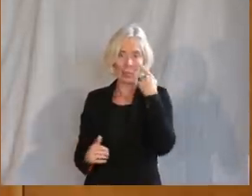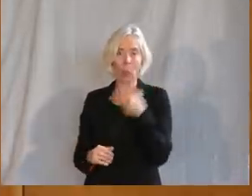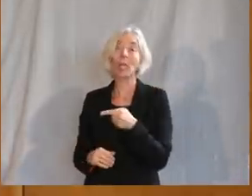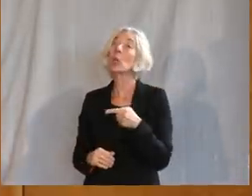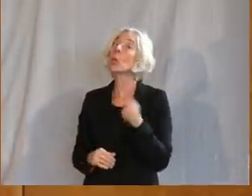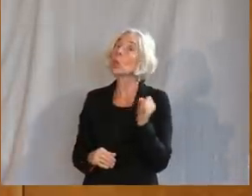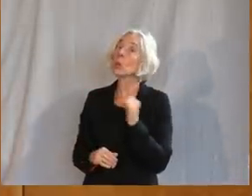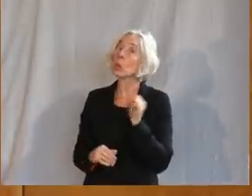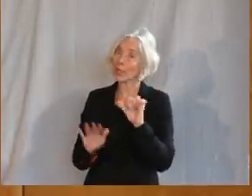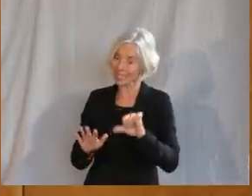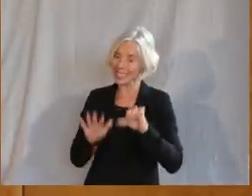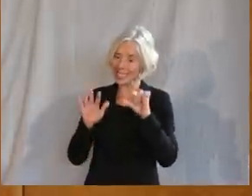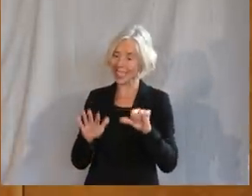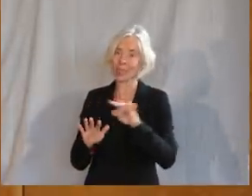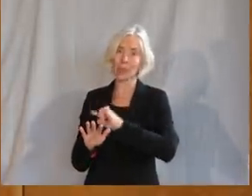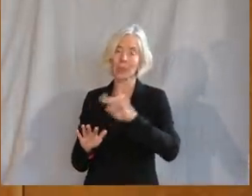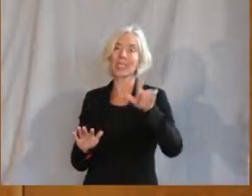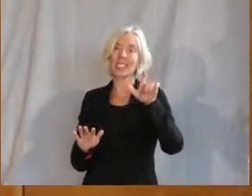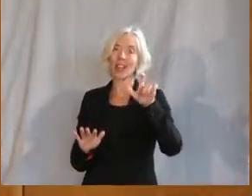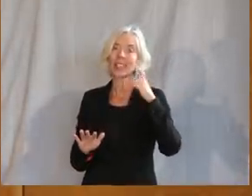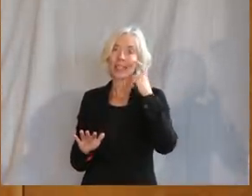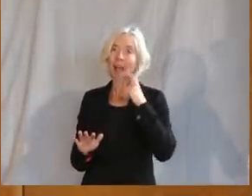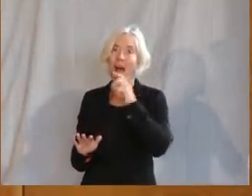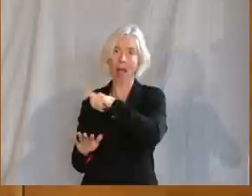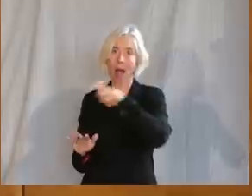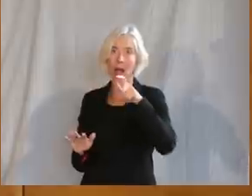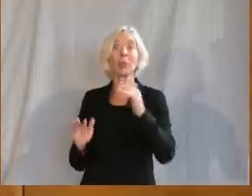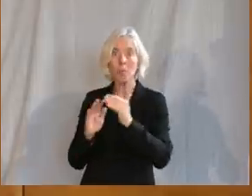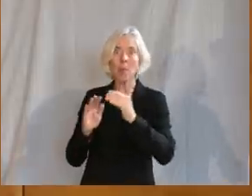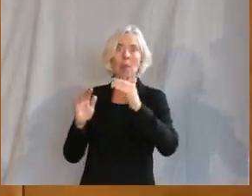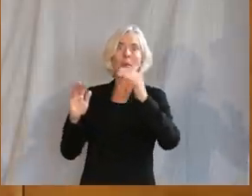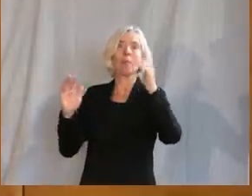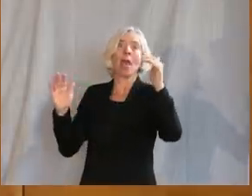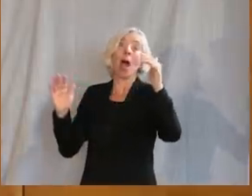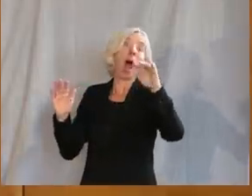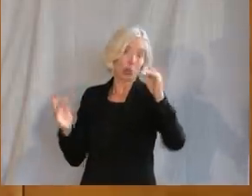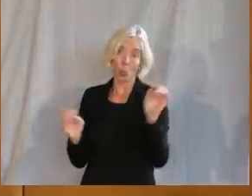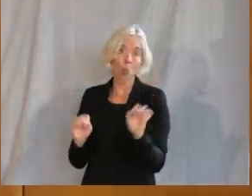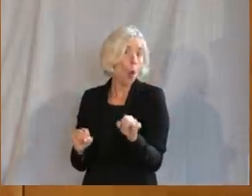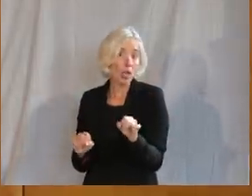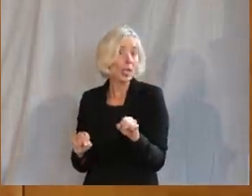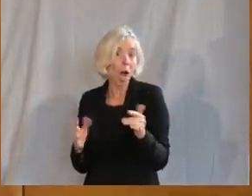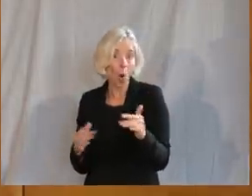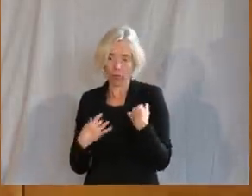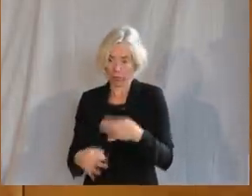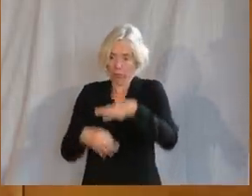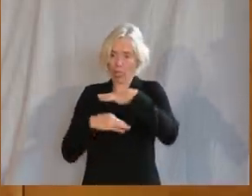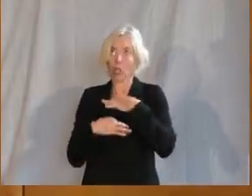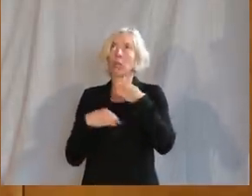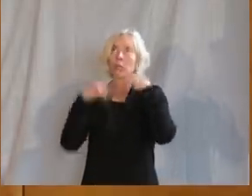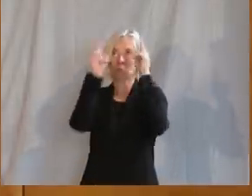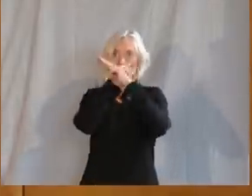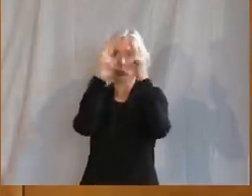relevante Anzahl an Fällen haben mit unbekannter Infektionsquelle, also nicht auszuschließen, dass sie sich eben bei anderen Jugendlichen